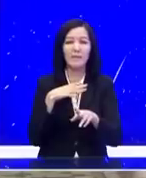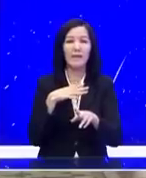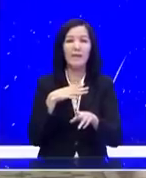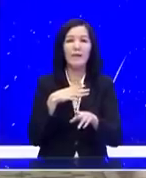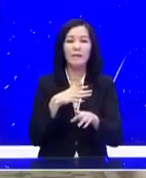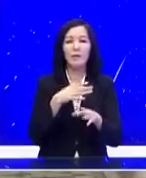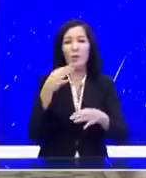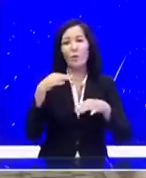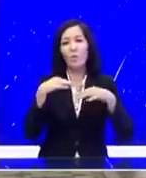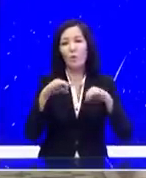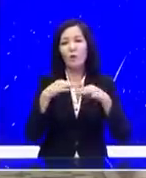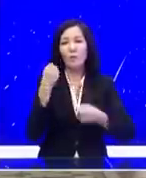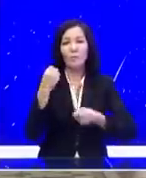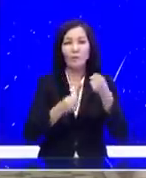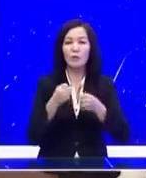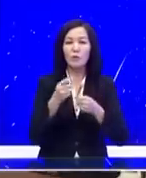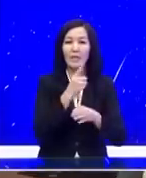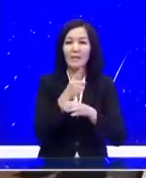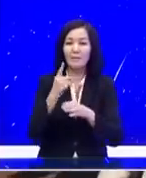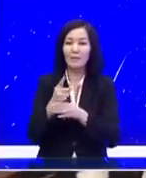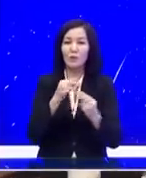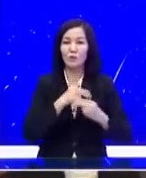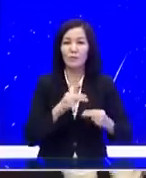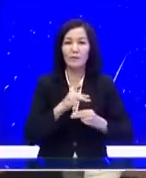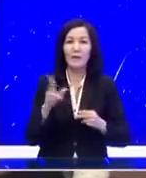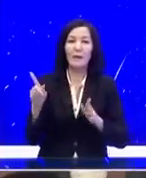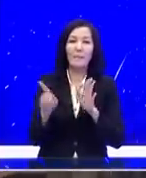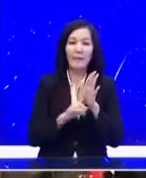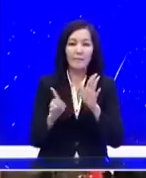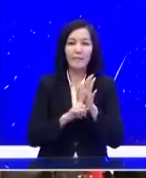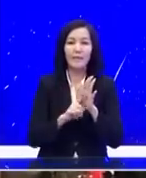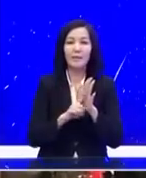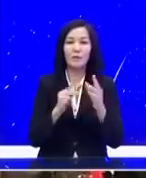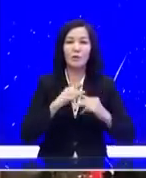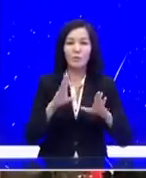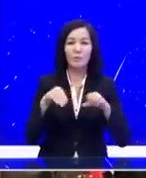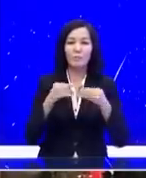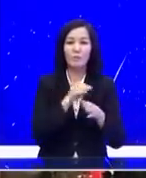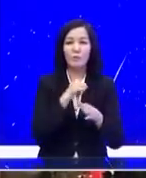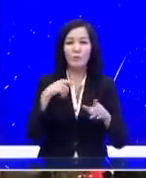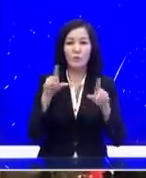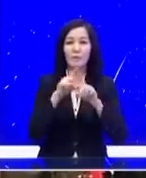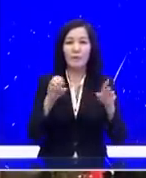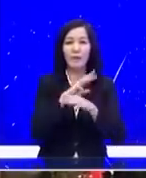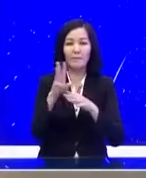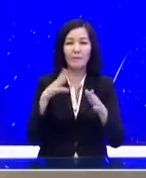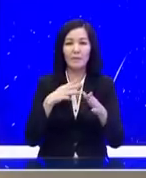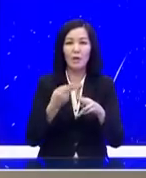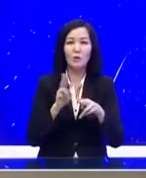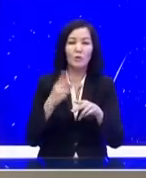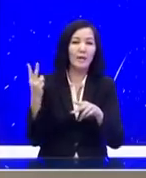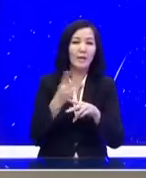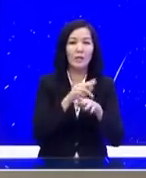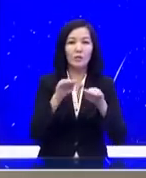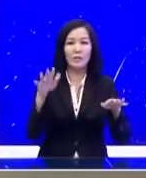жеке көлікпен жүруге тыйым салынады. Жұмыста жүрген қызметкерлердің барып келуін жұмыс беруші мекеме өзі қамтамасыз етеді. Сондай-ақ екінші